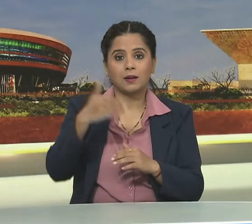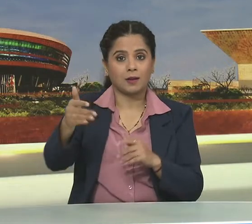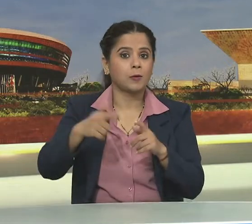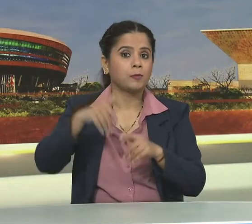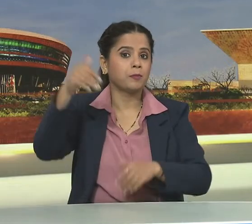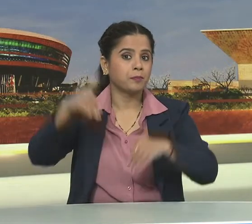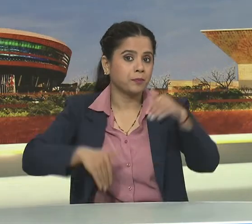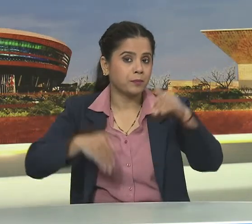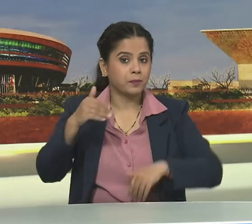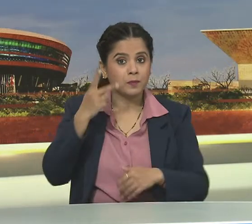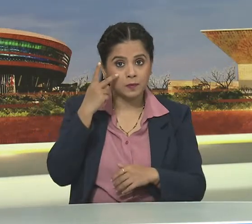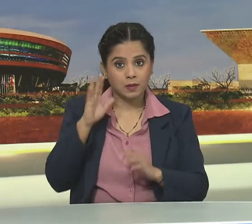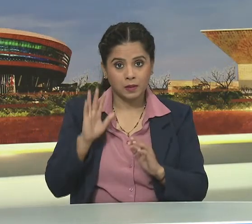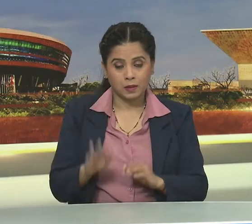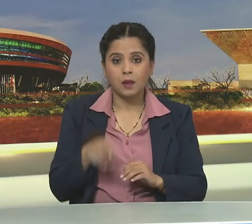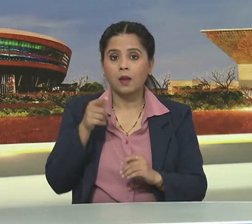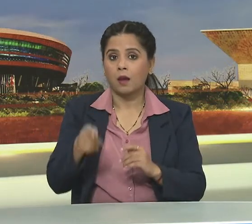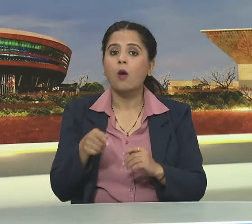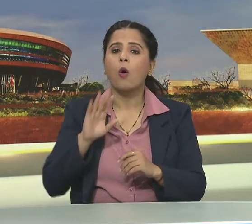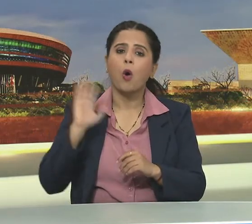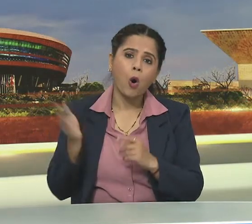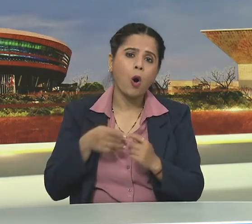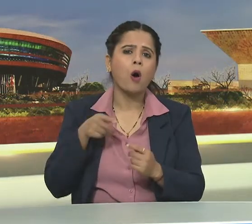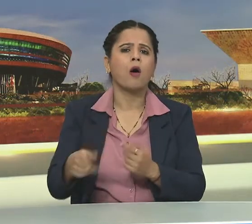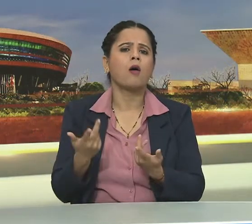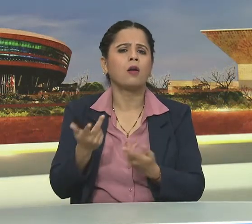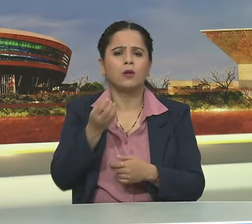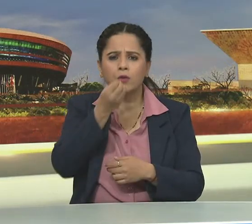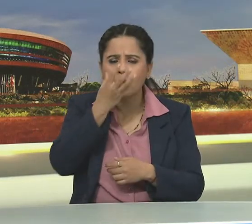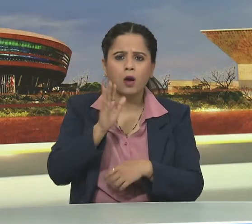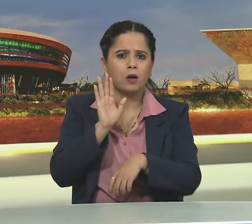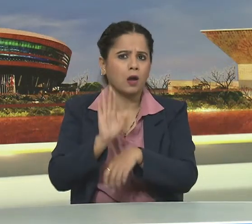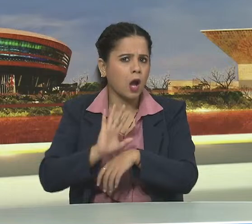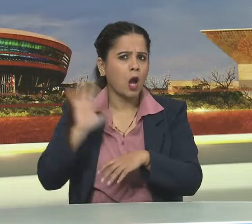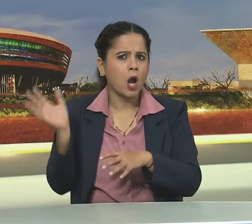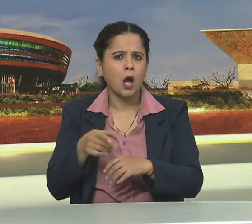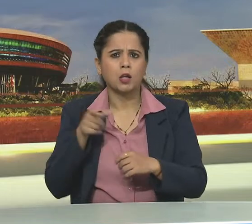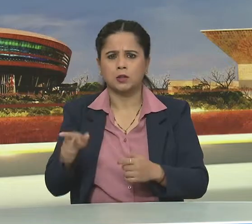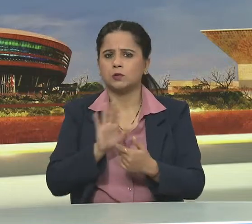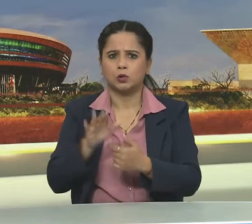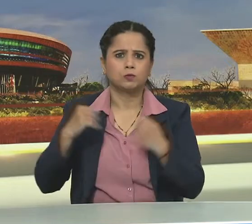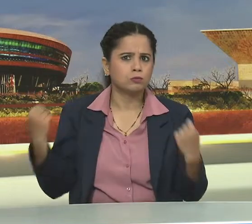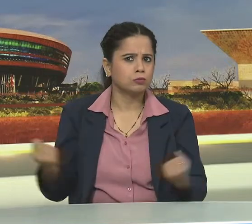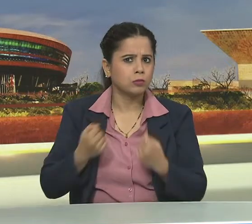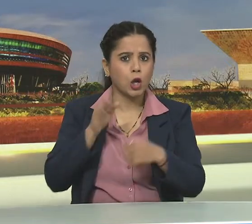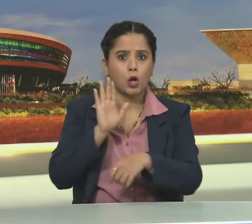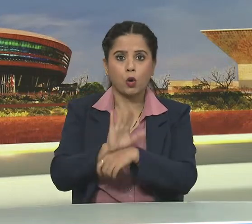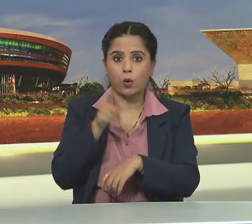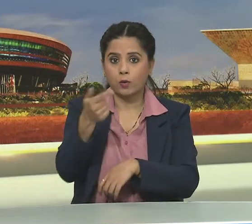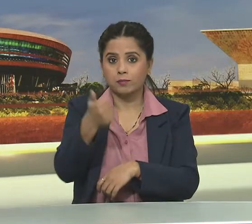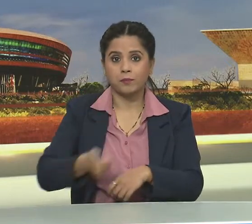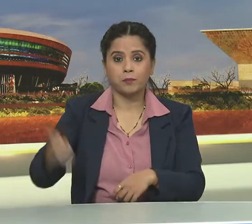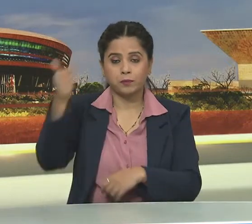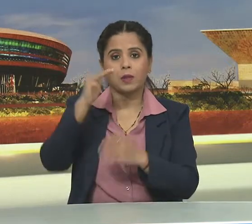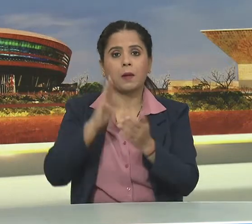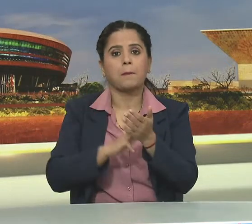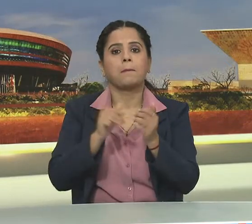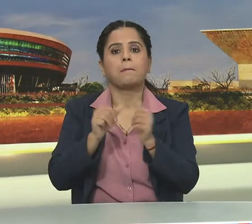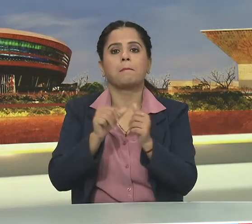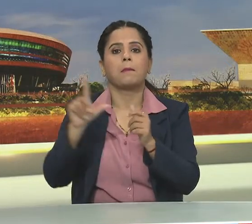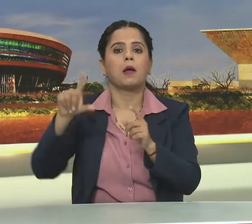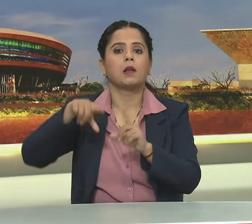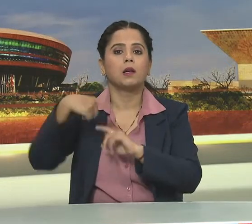वाले मतदान के लिए पार्टी के स्टार प्रचारकों की फौज उतारी गई है। कांग्रेस अध्यक्ष मल्लिकार्जुन